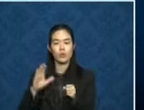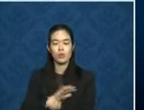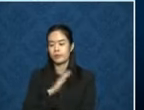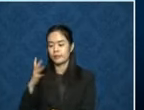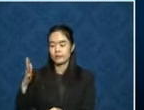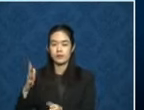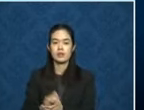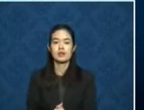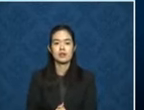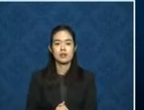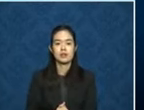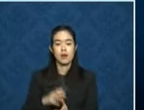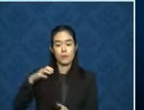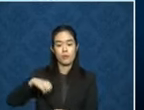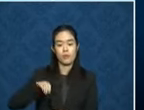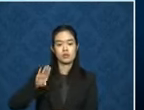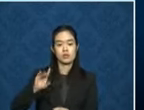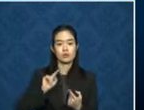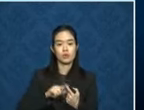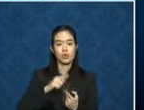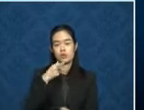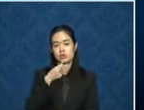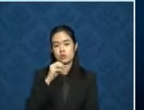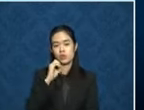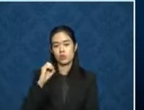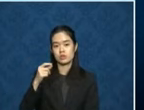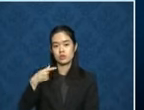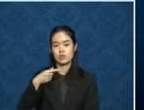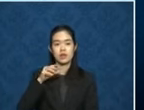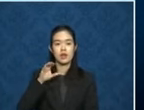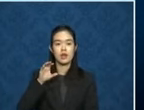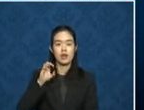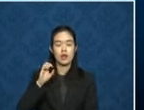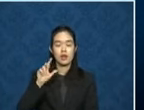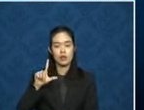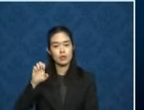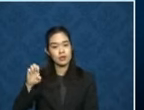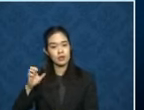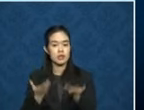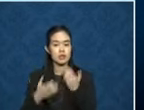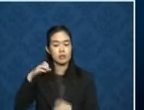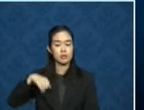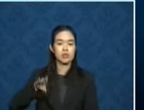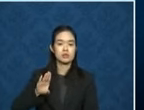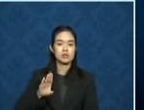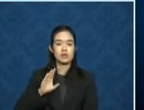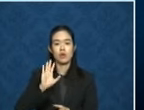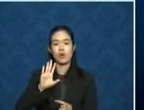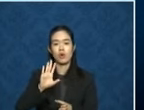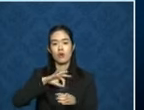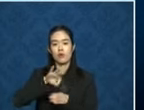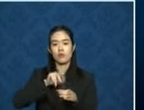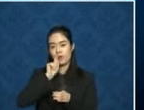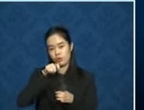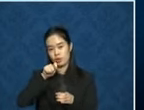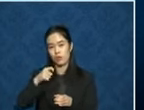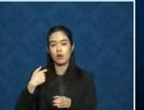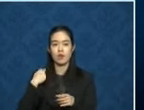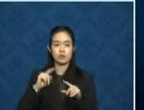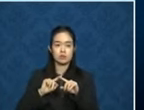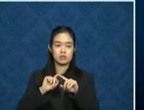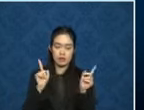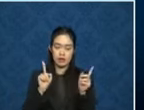ครับแตกต่างจากบริษัทอย่าง Google Microsoft หรือ Amazon นะครับซึ่งพัฒนาความสามารถของ AI ตัวเองอย่างต่อเนื่องนะครับกับการล